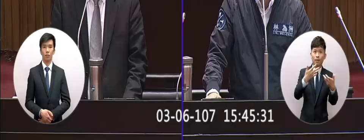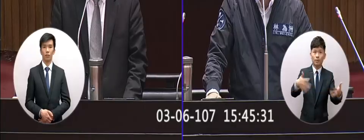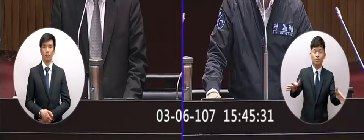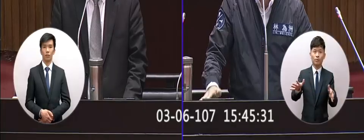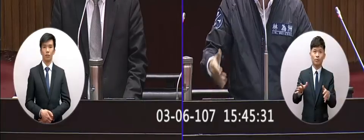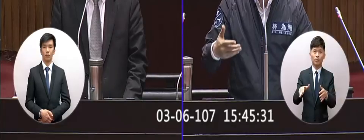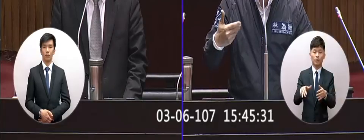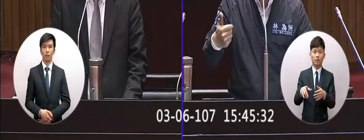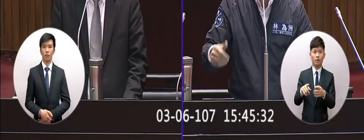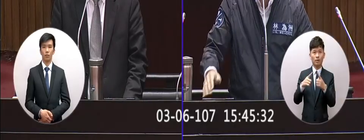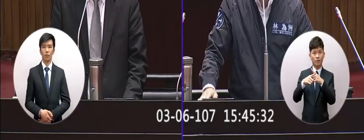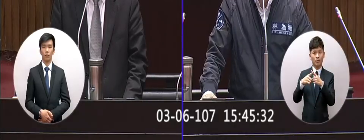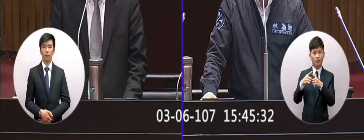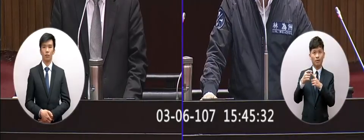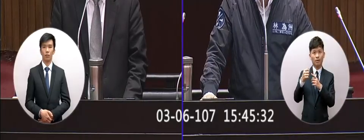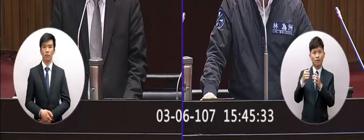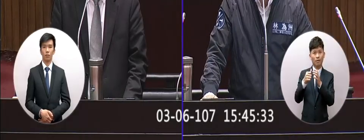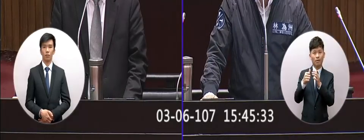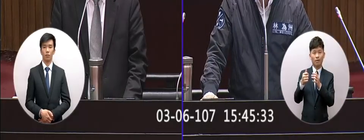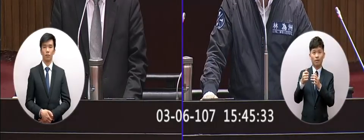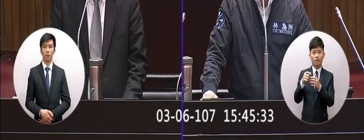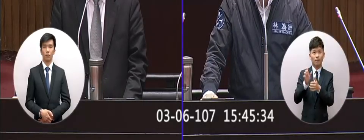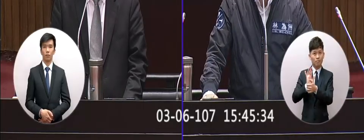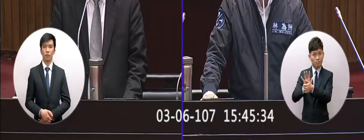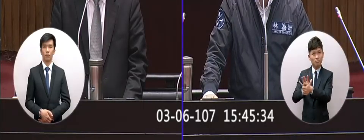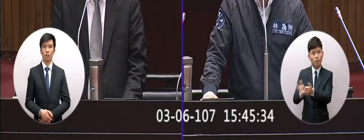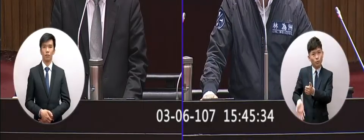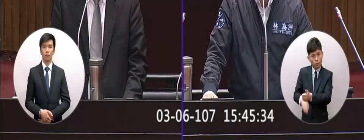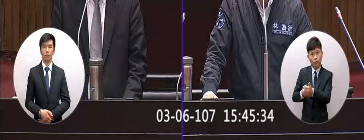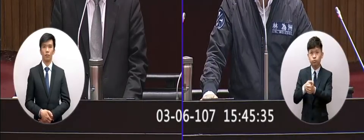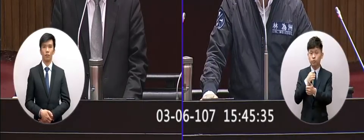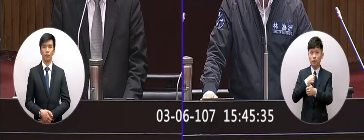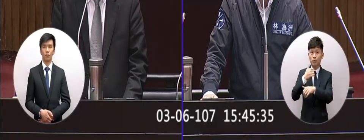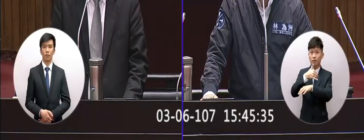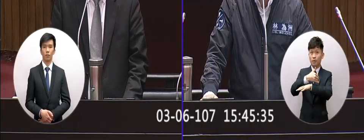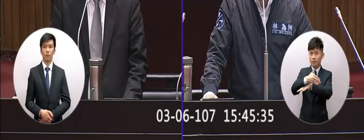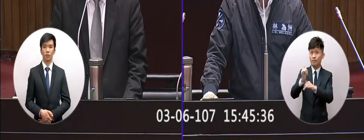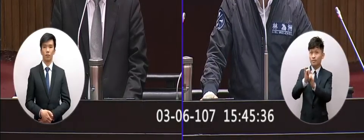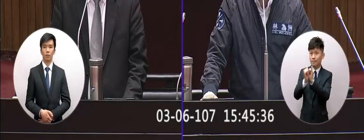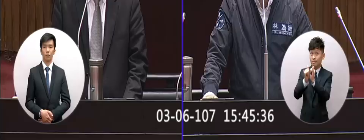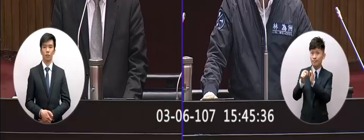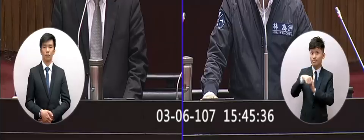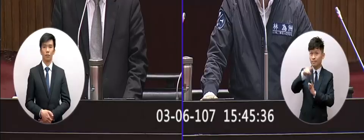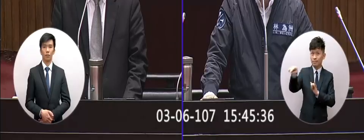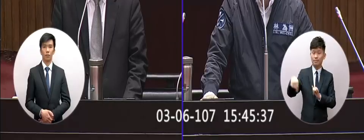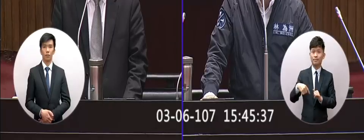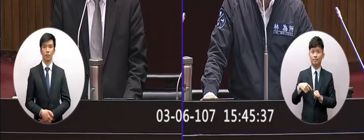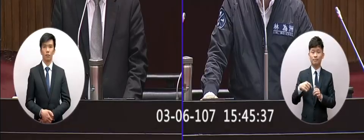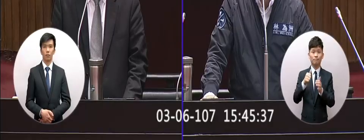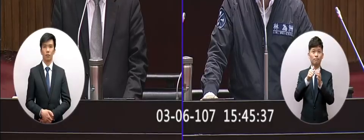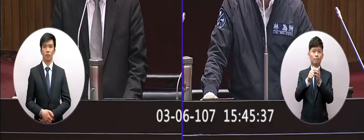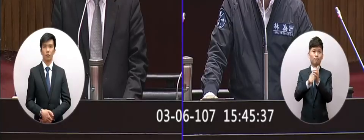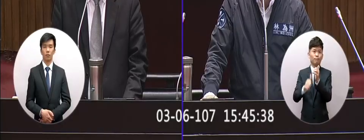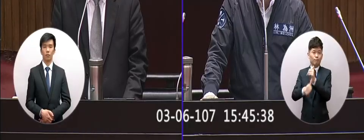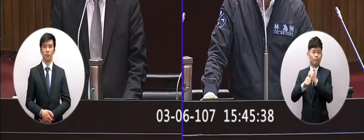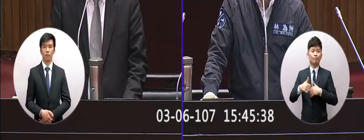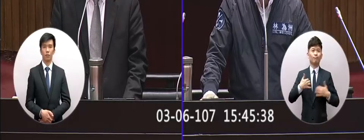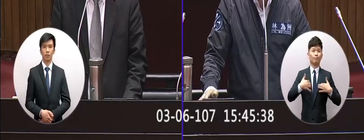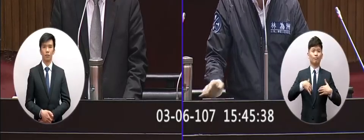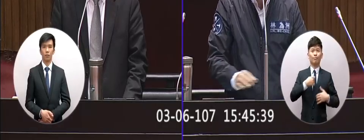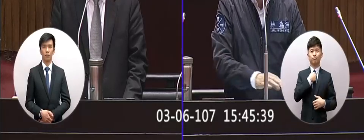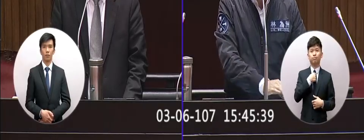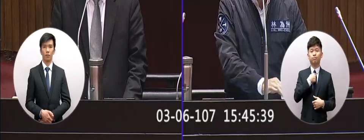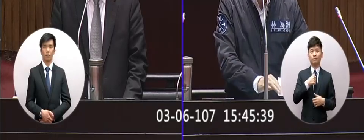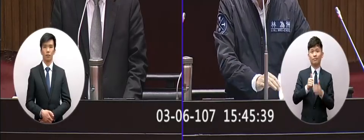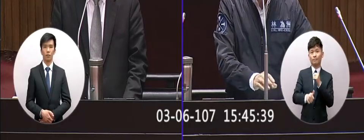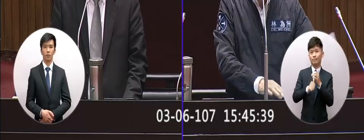啊，我们那边的这个县民哦都很乐于哦这个解决这个少子化的问题，生育率